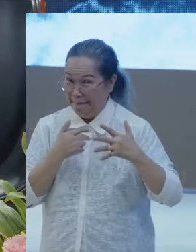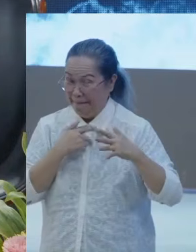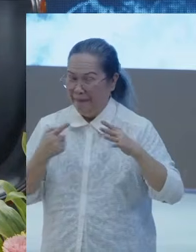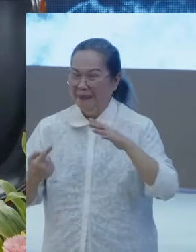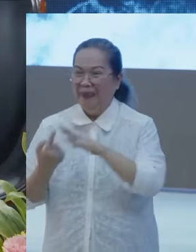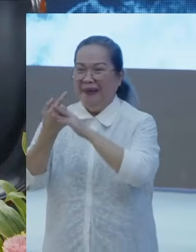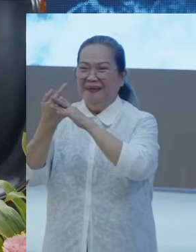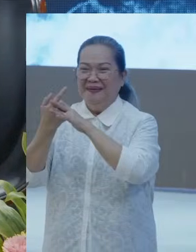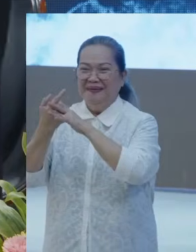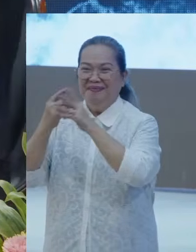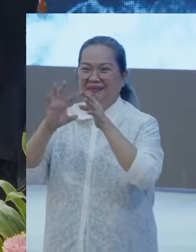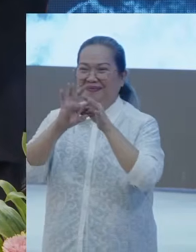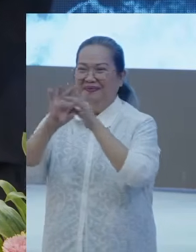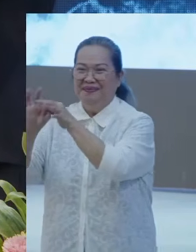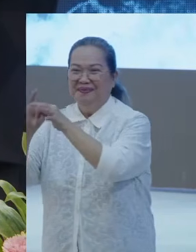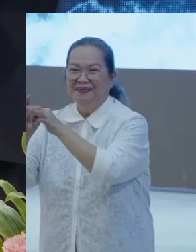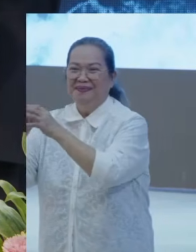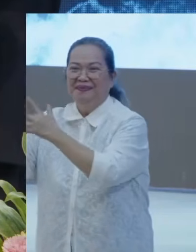ng party line.